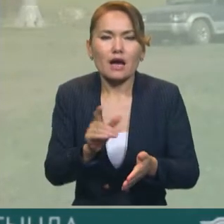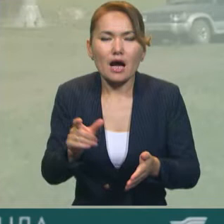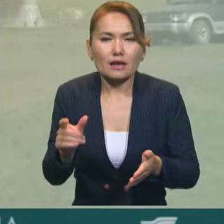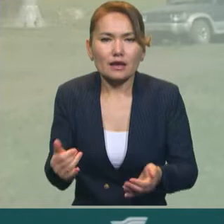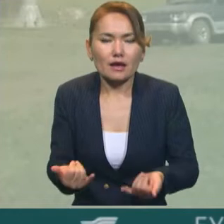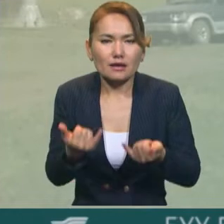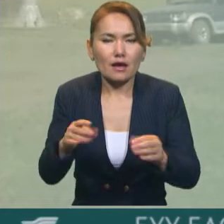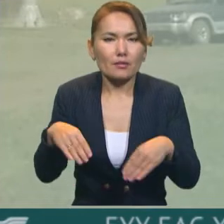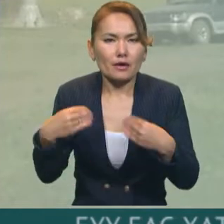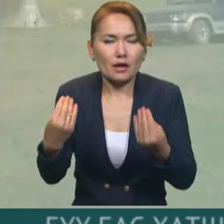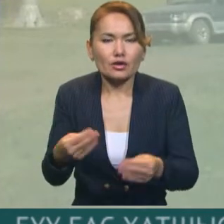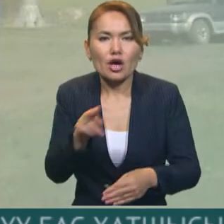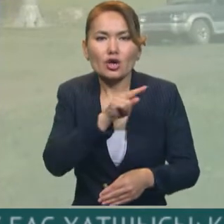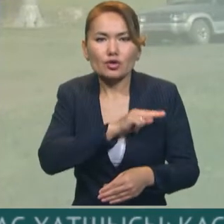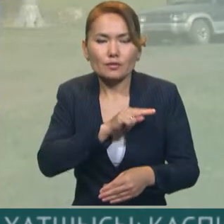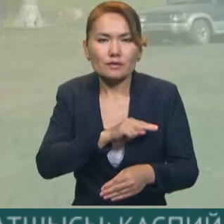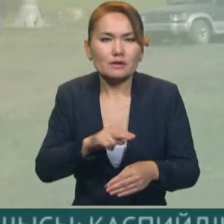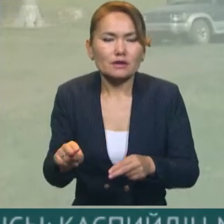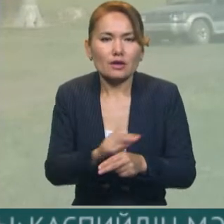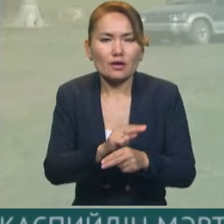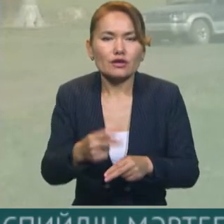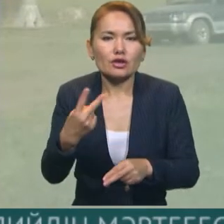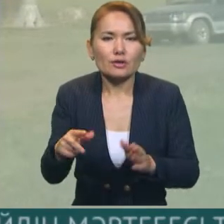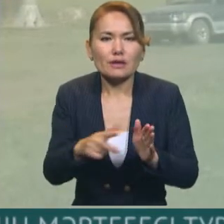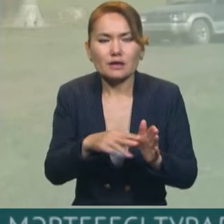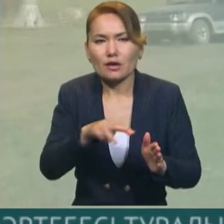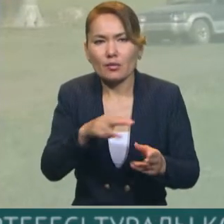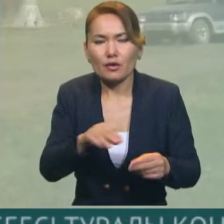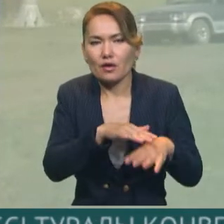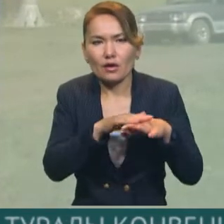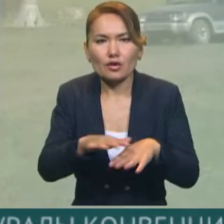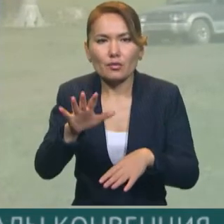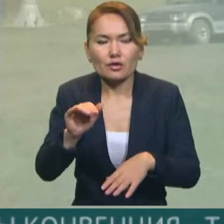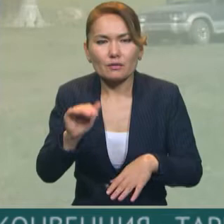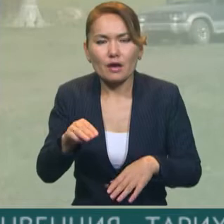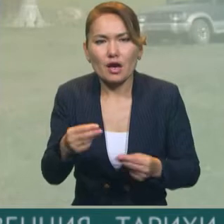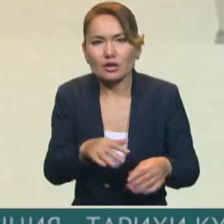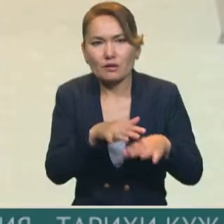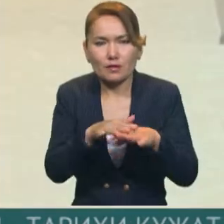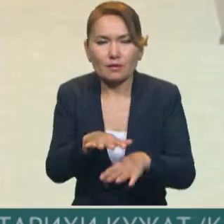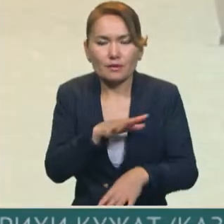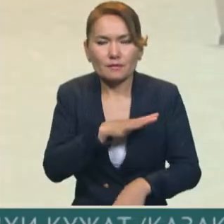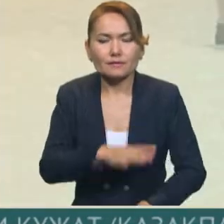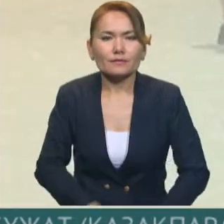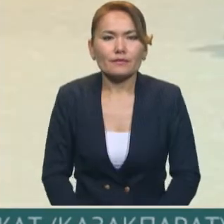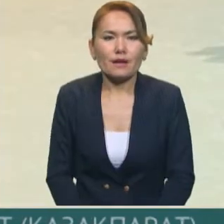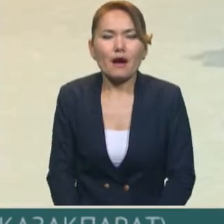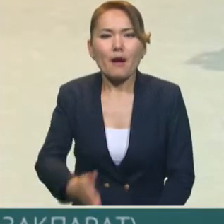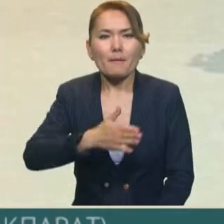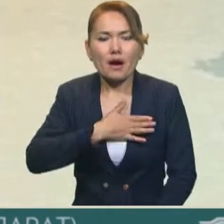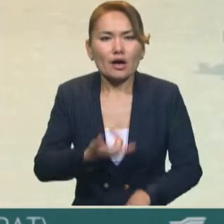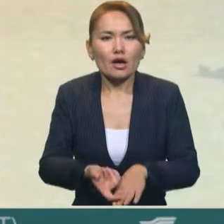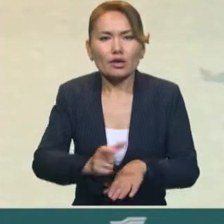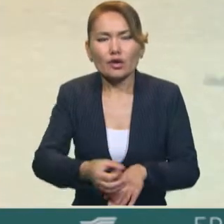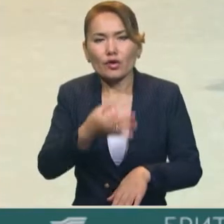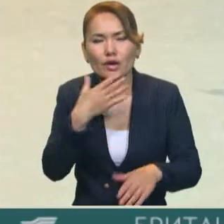Бұл жұмыстарға облыстық бюджеттен 28 миллион 500 мың қаржы бөлініп игеріліп отыр. Ұнайды өте. Жақсы демалып,